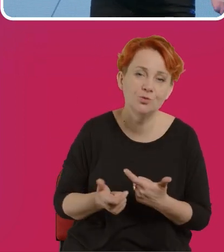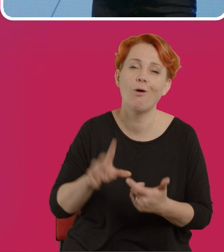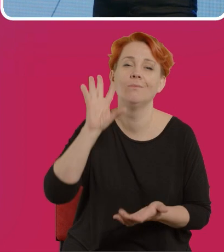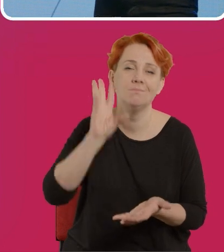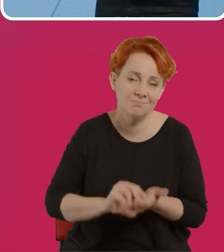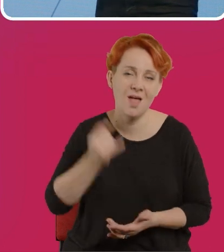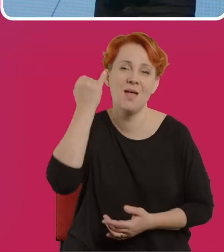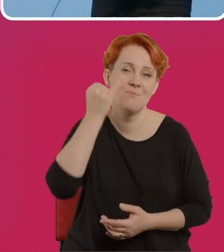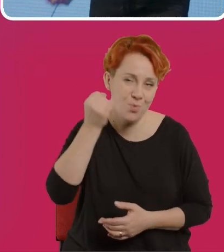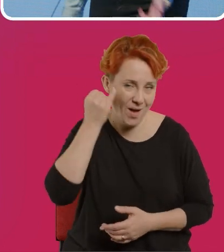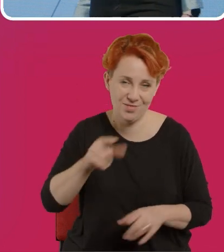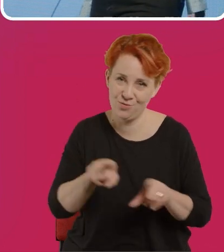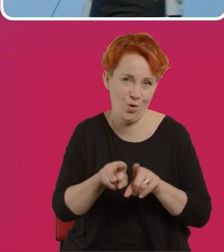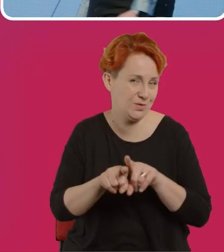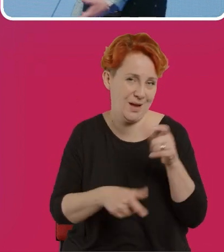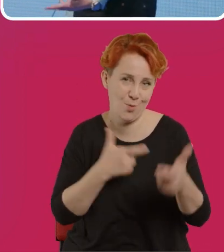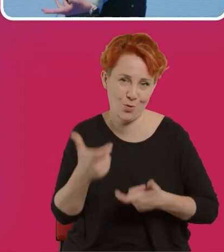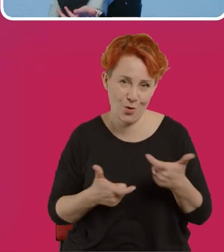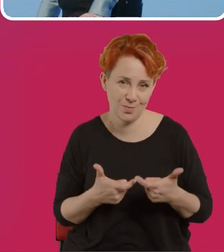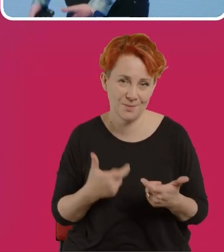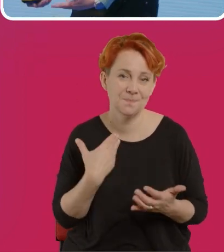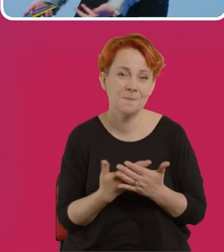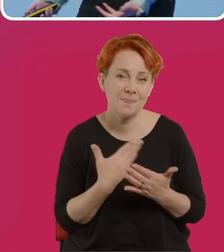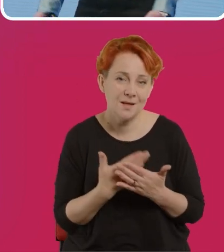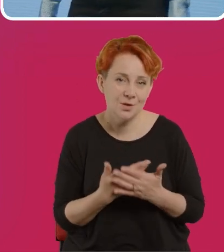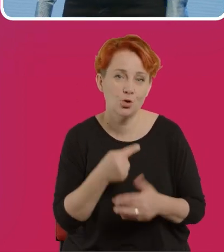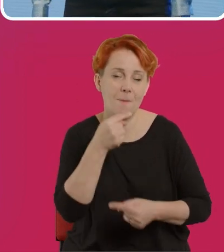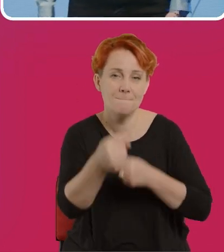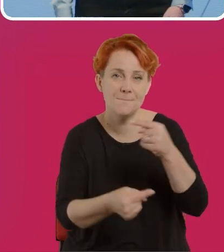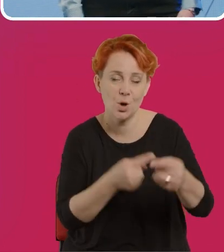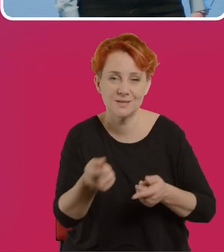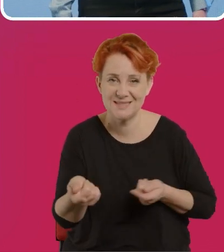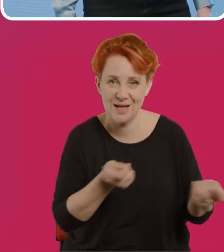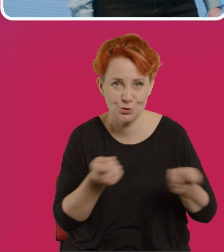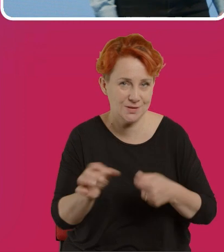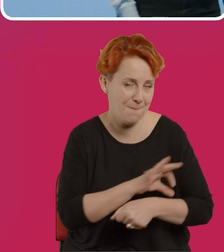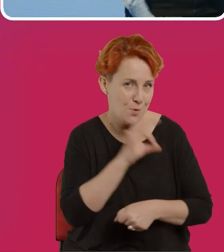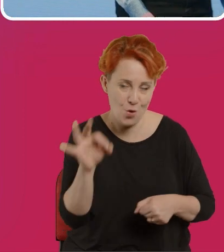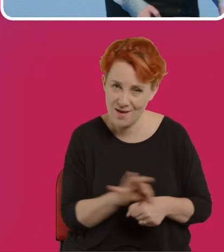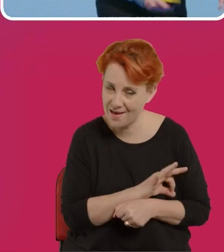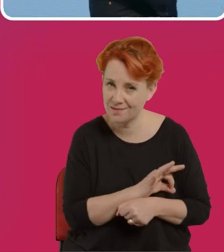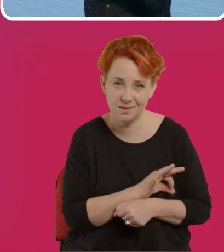same błędy wcześniej, więc takie podejście procesowe do zarządzania projektami naprawdę